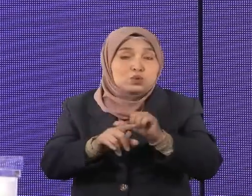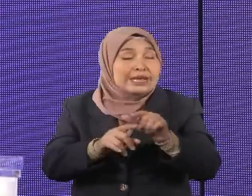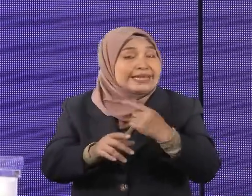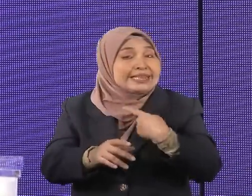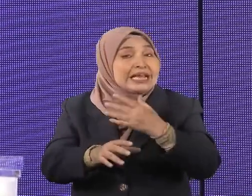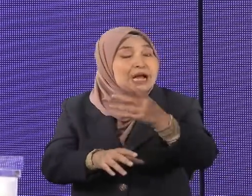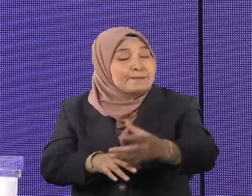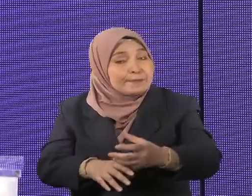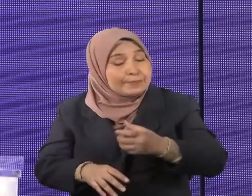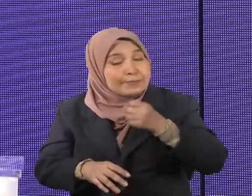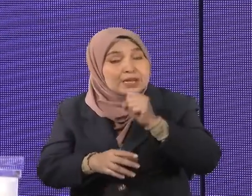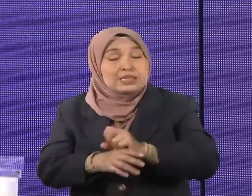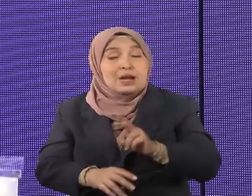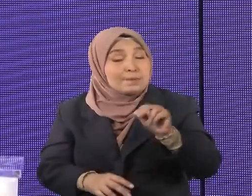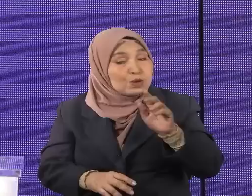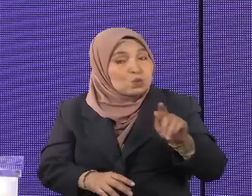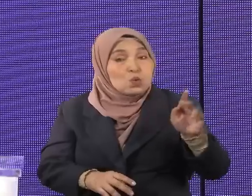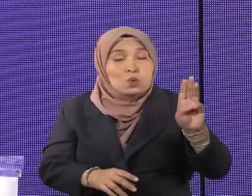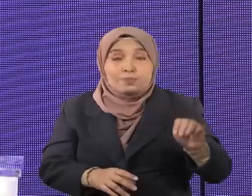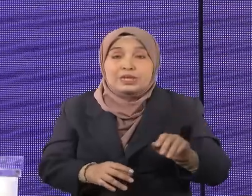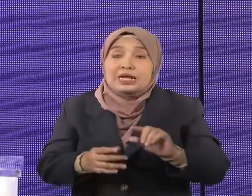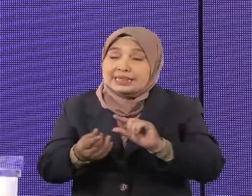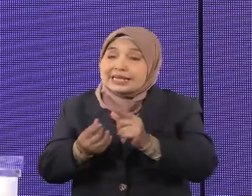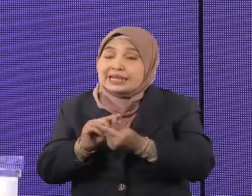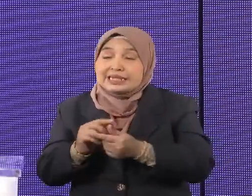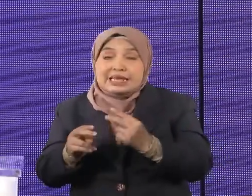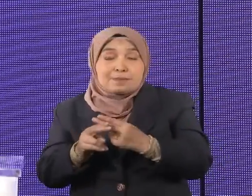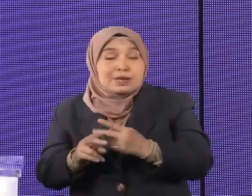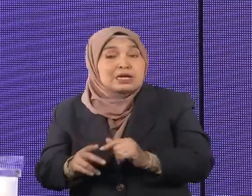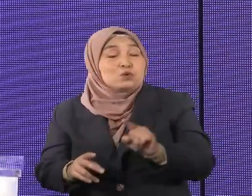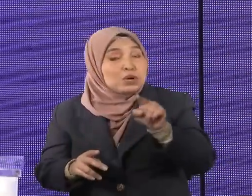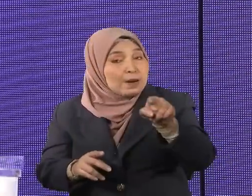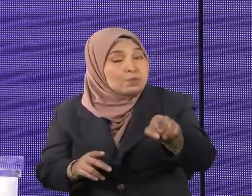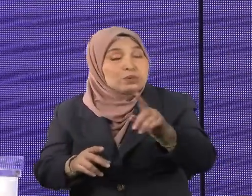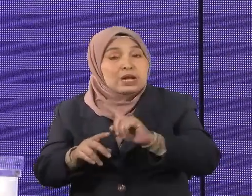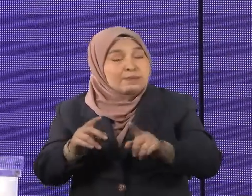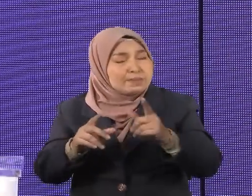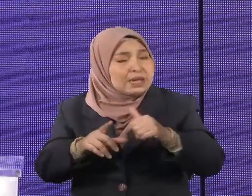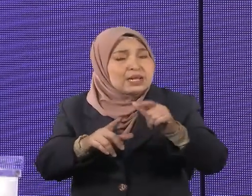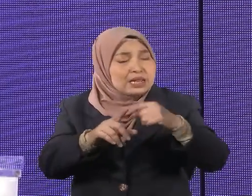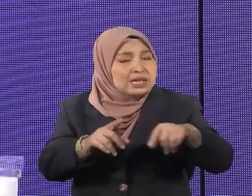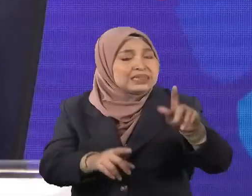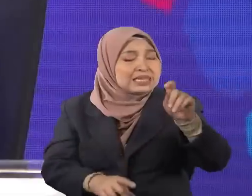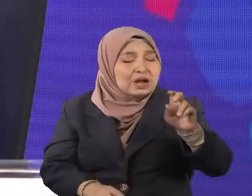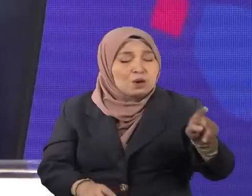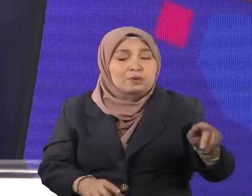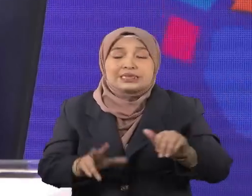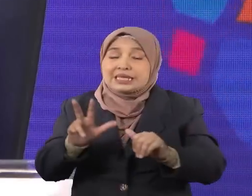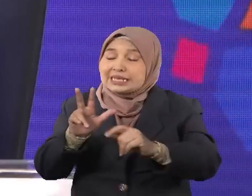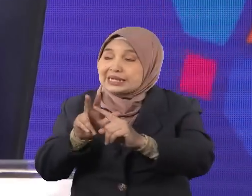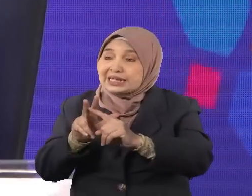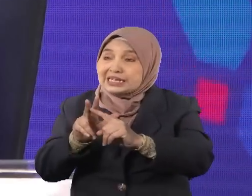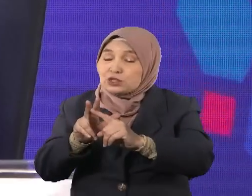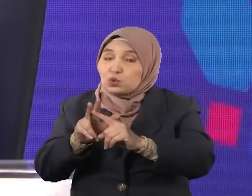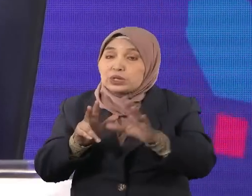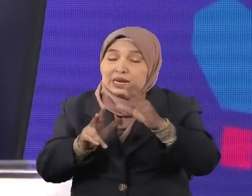ambil auna bi ukum satu kata ganti kedua saatnya kepada kamu, tetapi bila litaqau kata ganti ketiga ya,